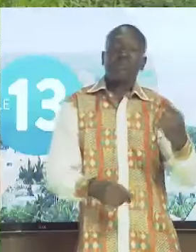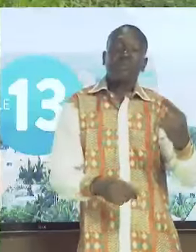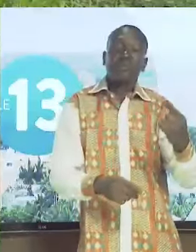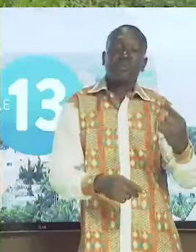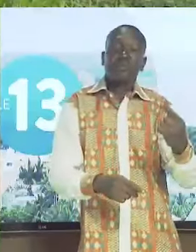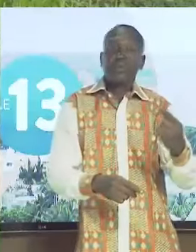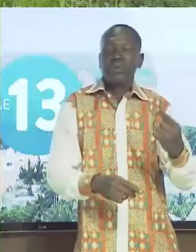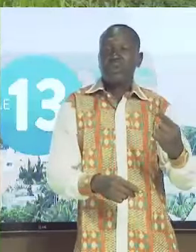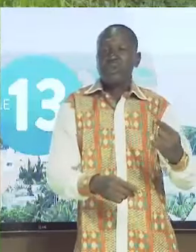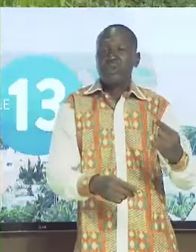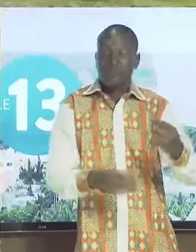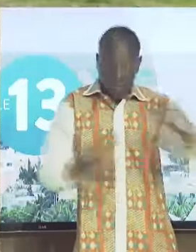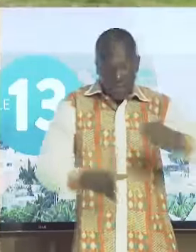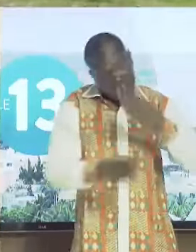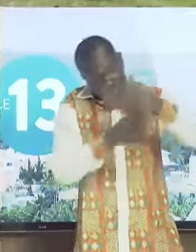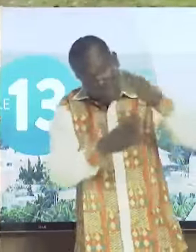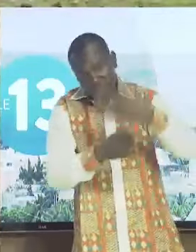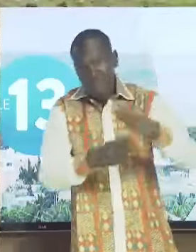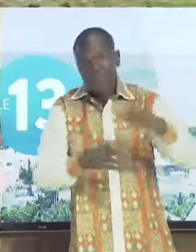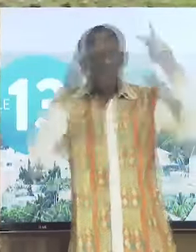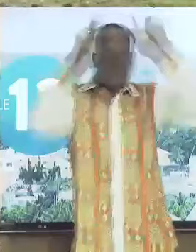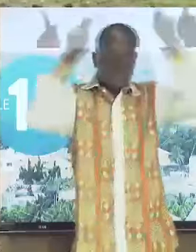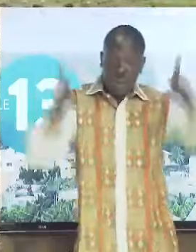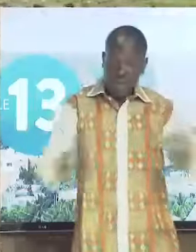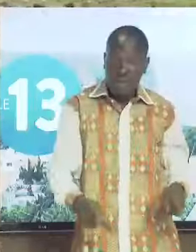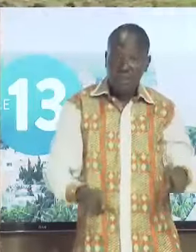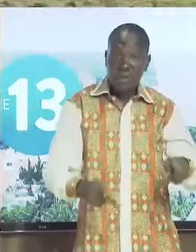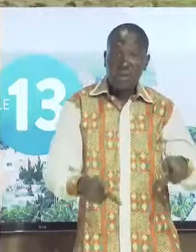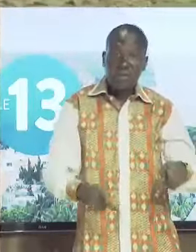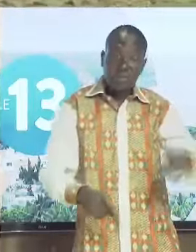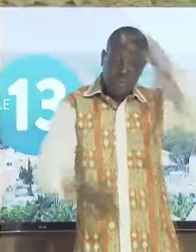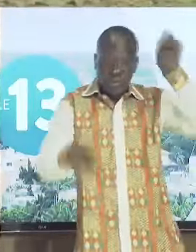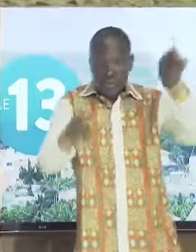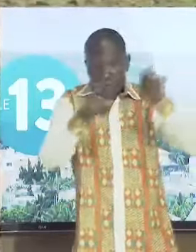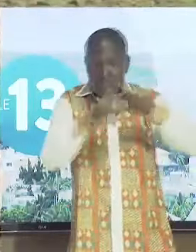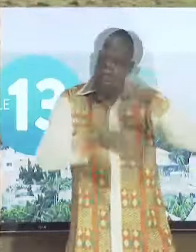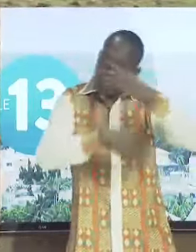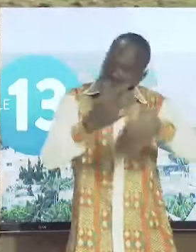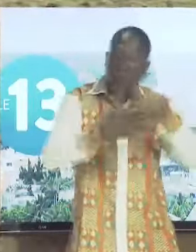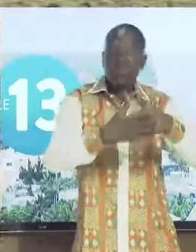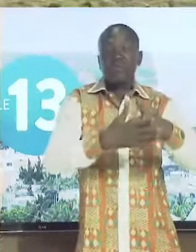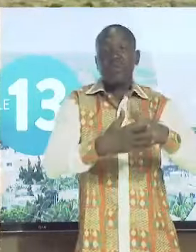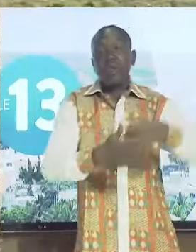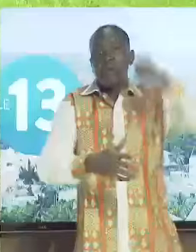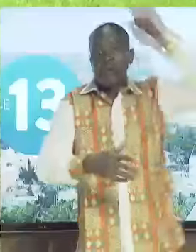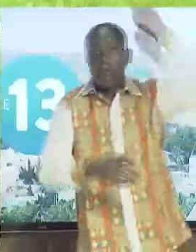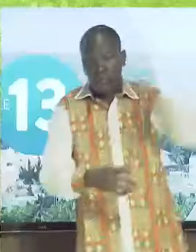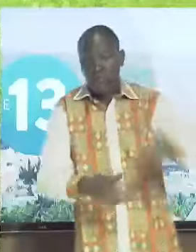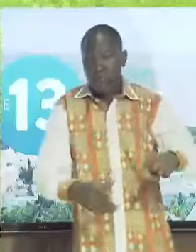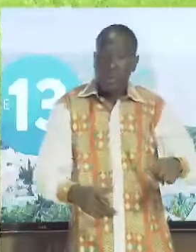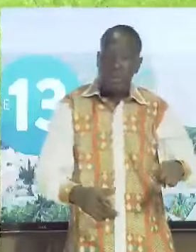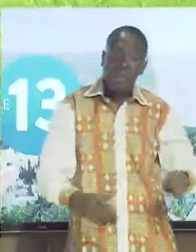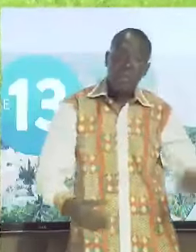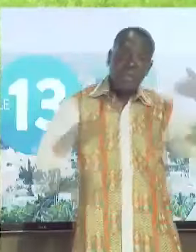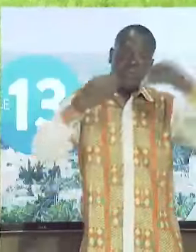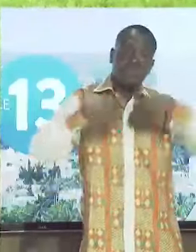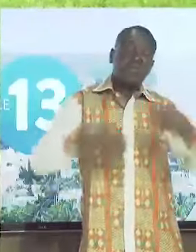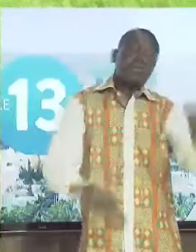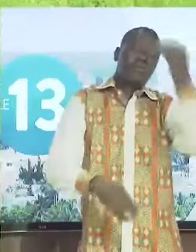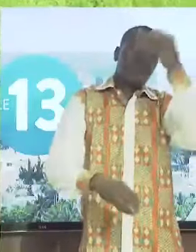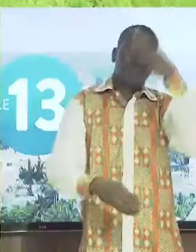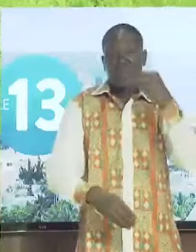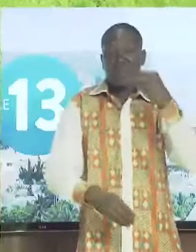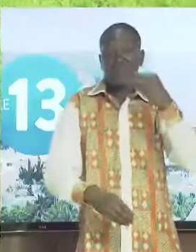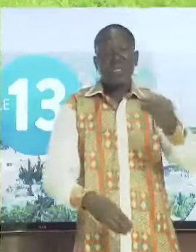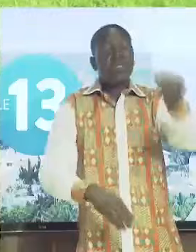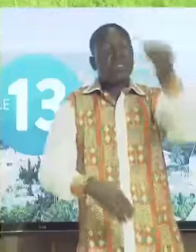j'ai coupé par ça à donner mes frères là, pour que nous tous devons avoir quelque chose à manger aussi. Manger